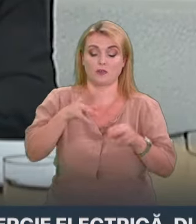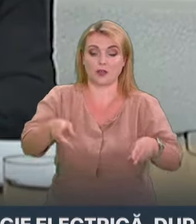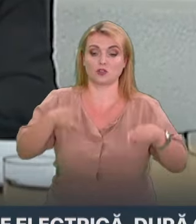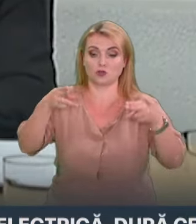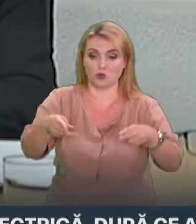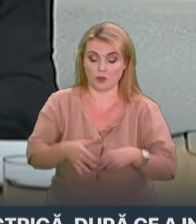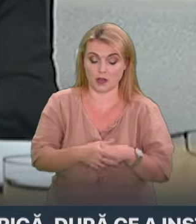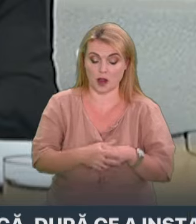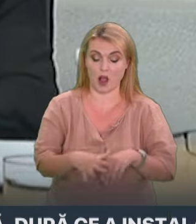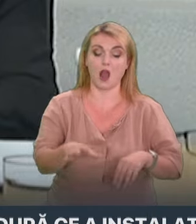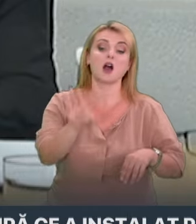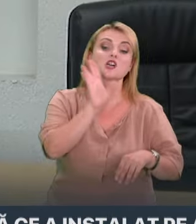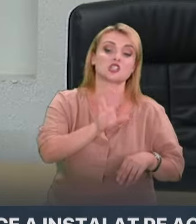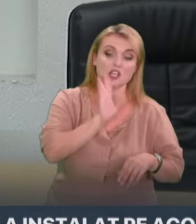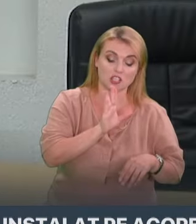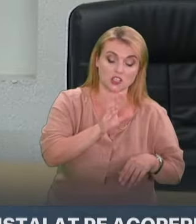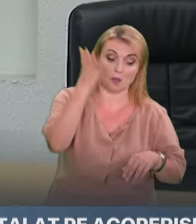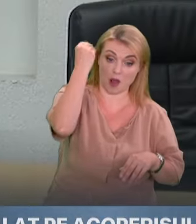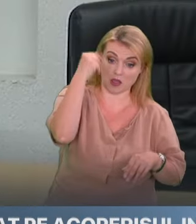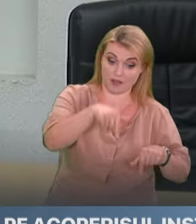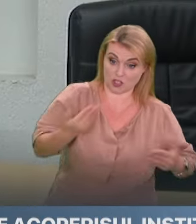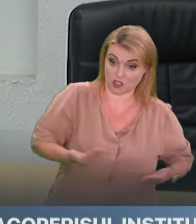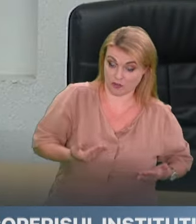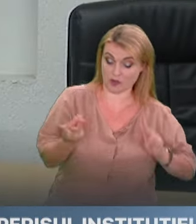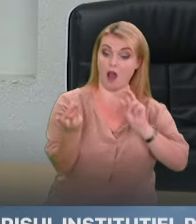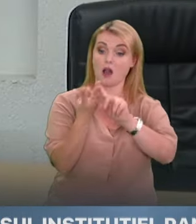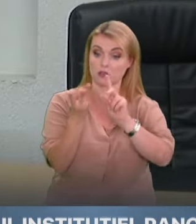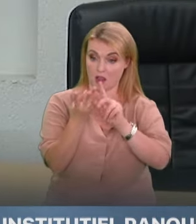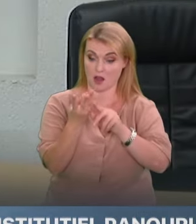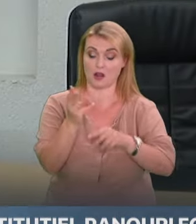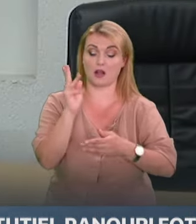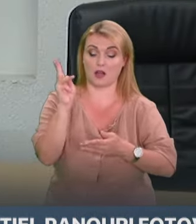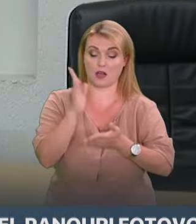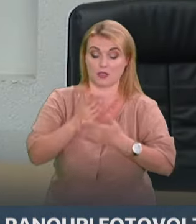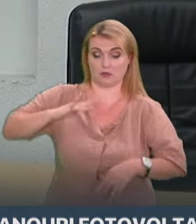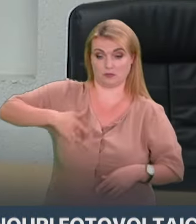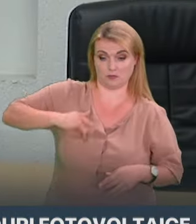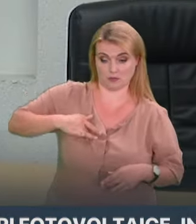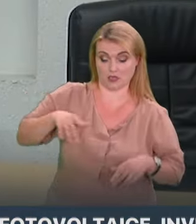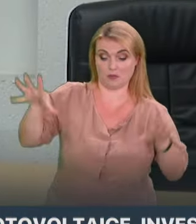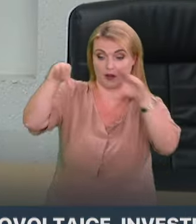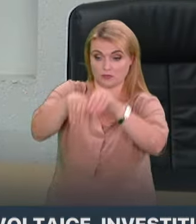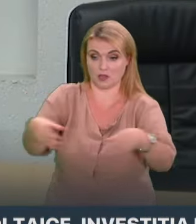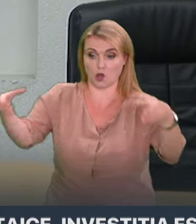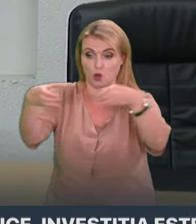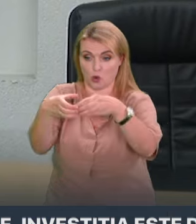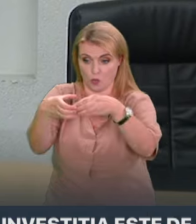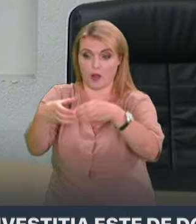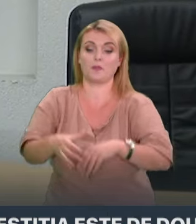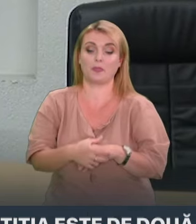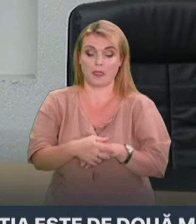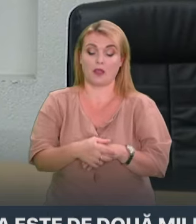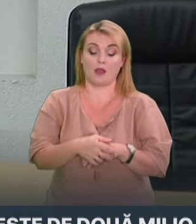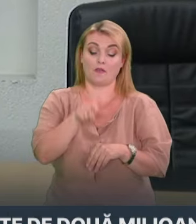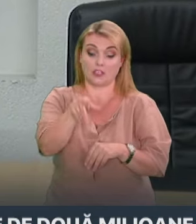este al treilea complice, care, conform analizelor făcute pe parcursul mersului urmăririi penale, s-a constatat